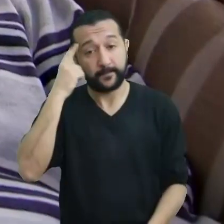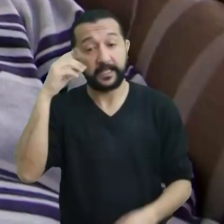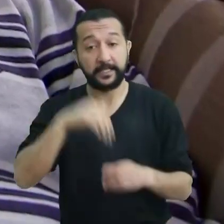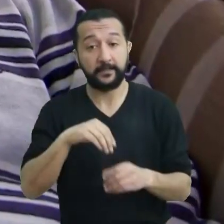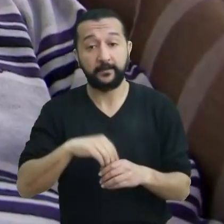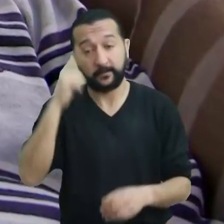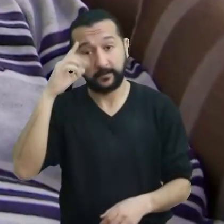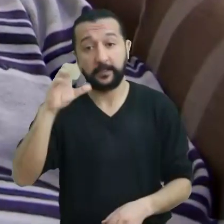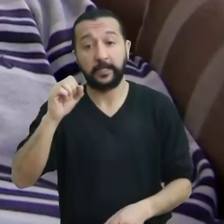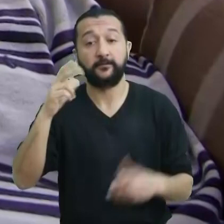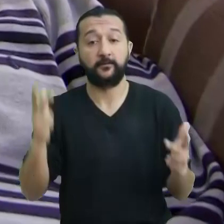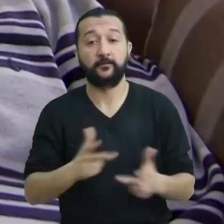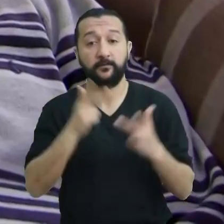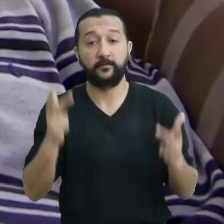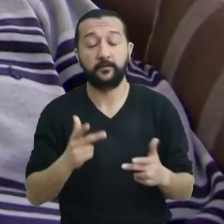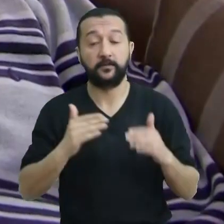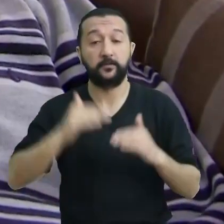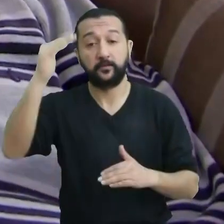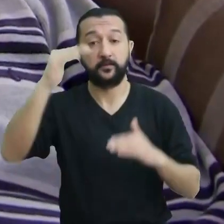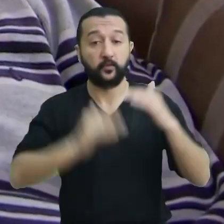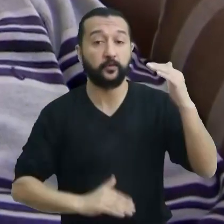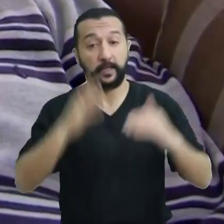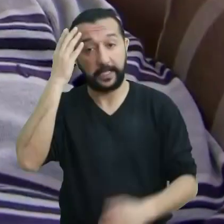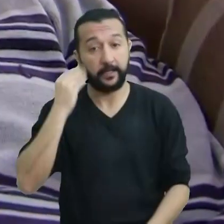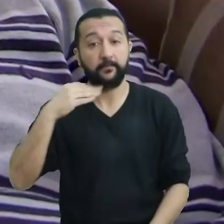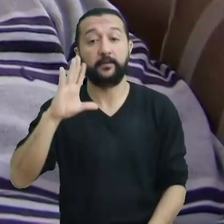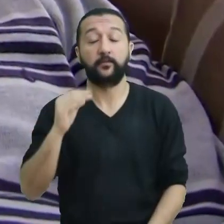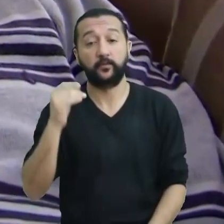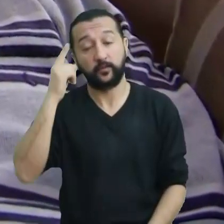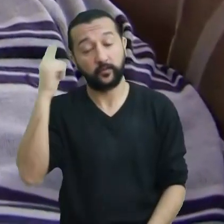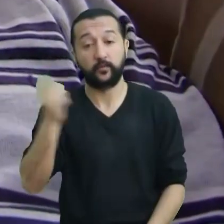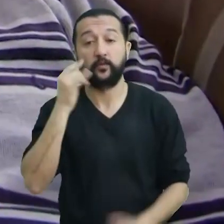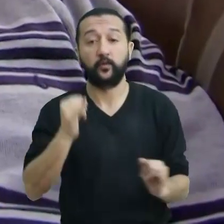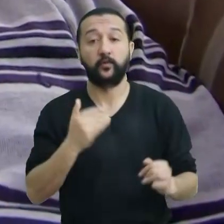Kafamdaki tansiyon çıktı mı dişli?